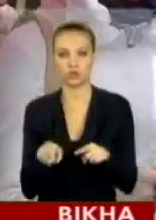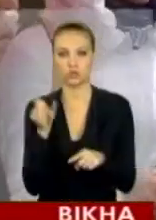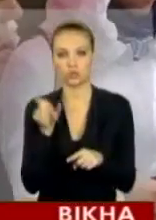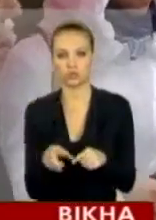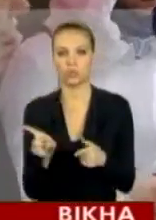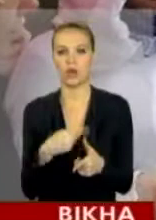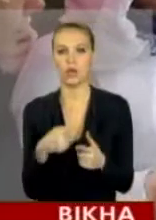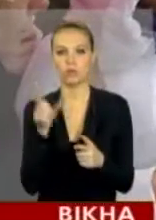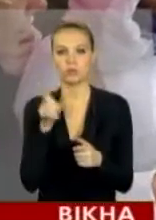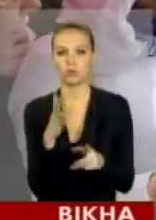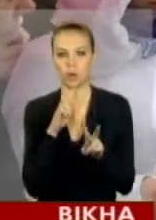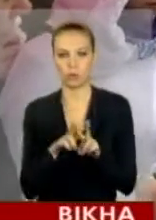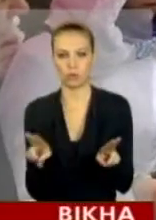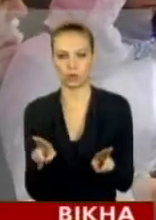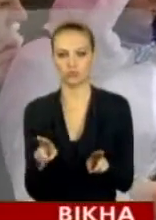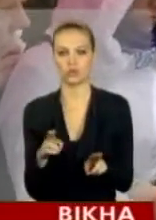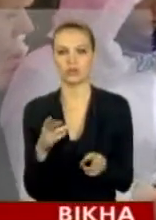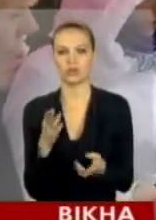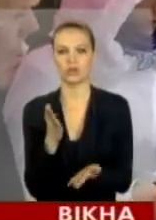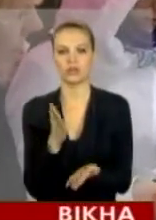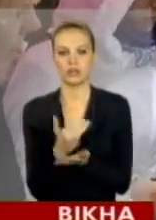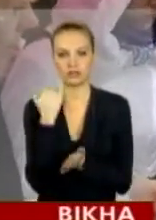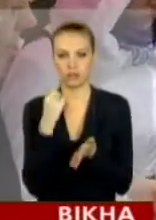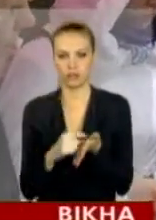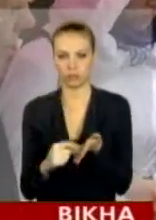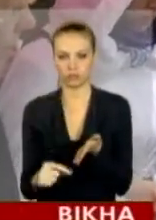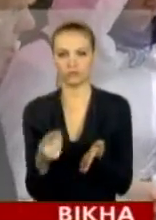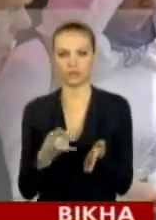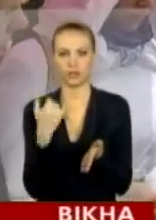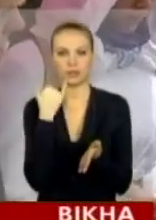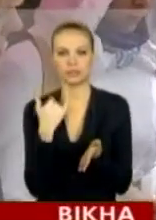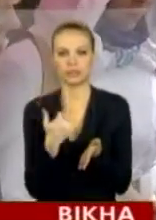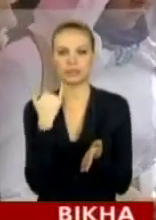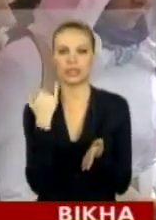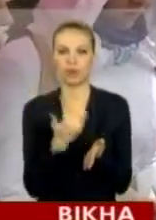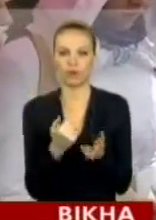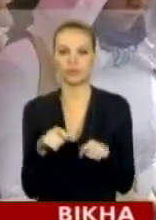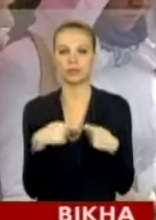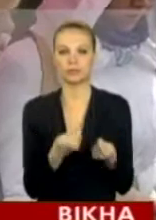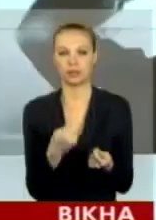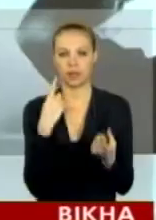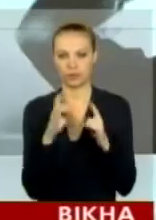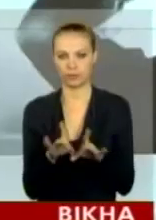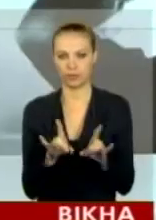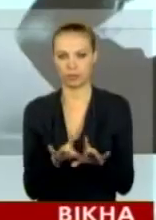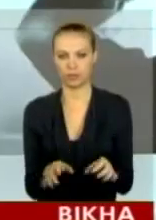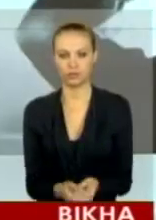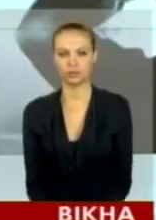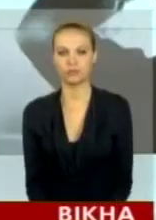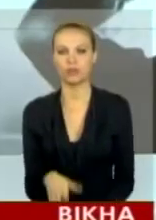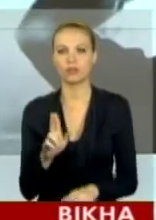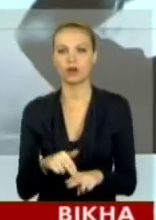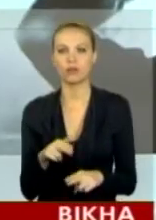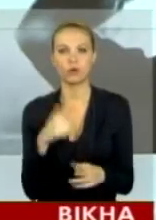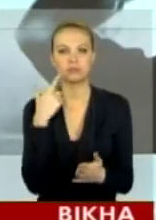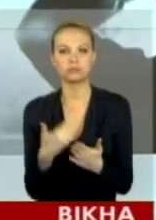або особу похожу на неї, є телефончик, куди можна зателефонувати і передати дану інформацію.